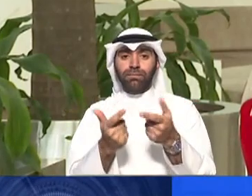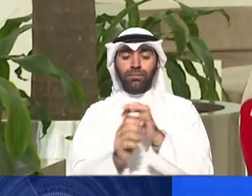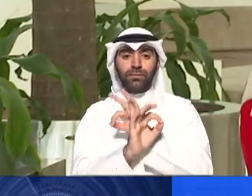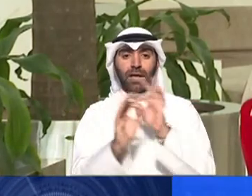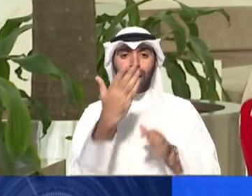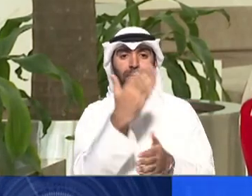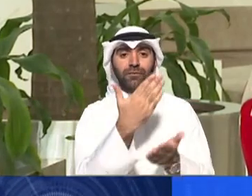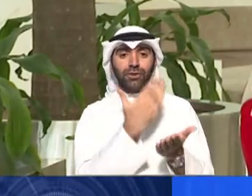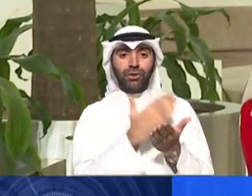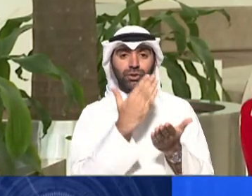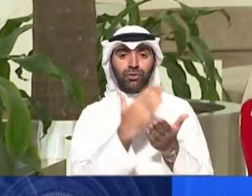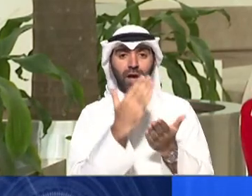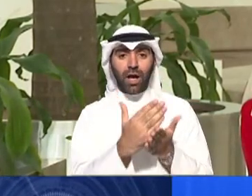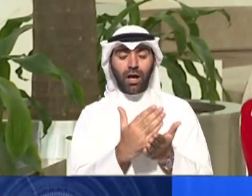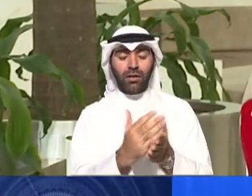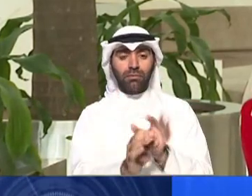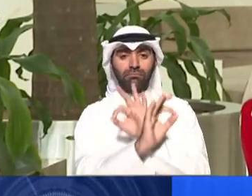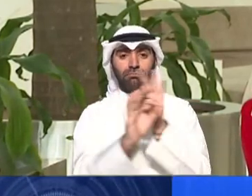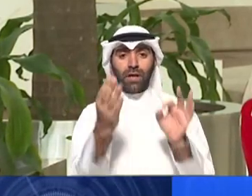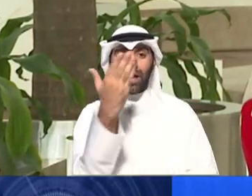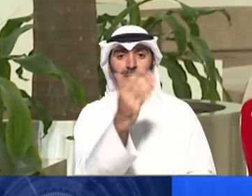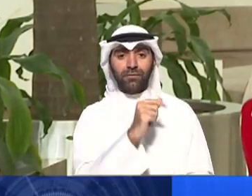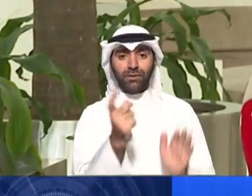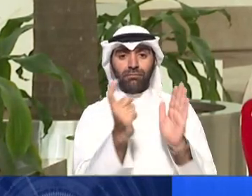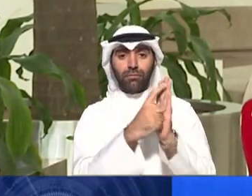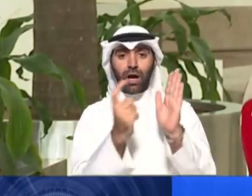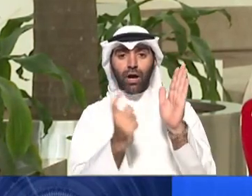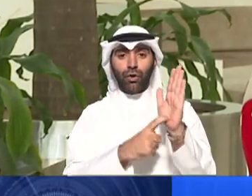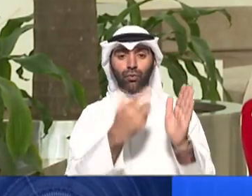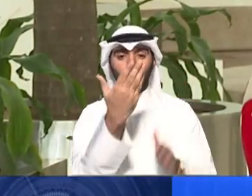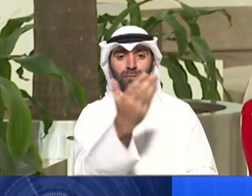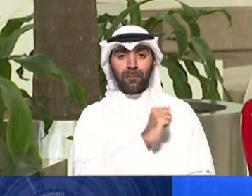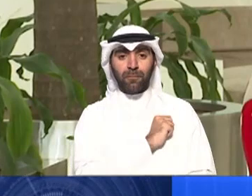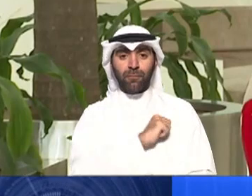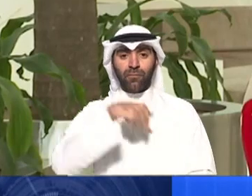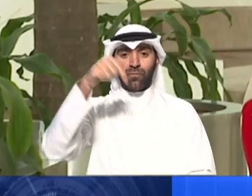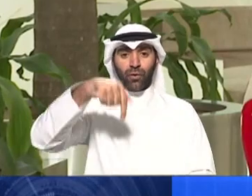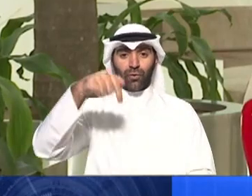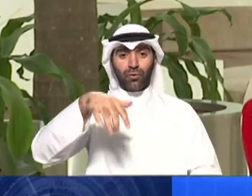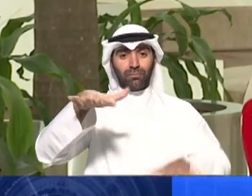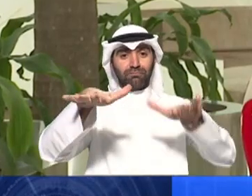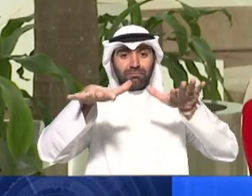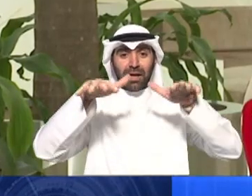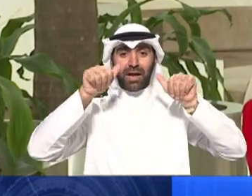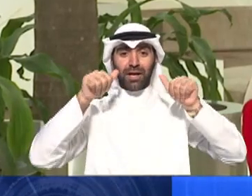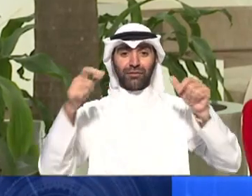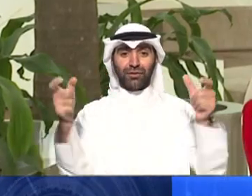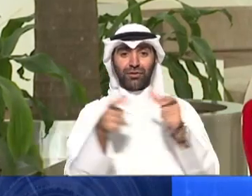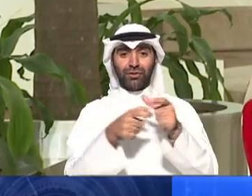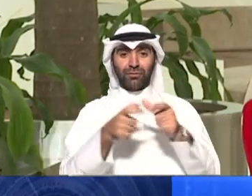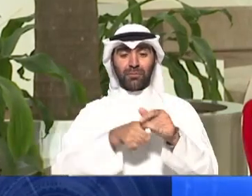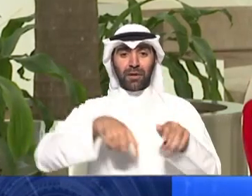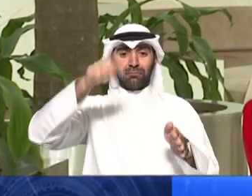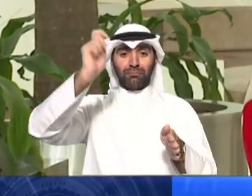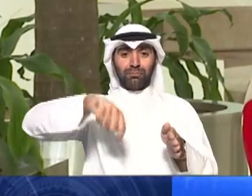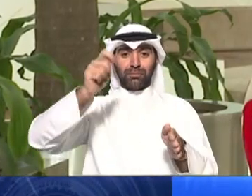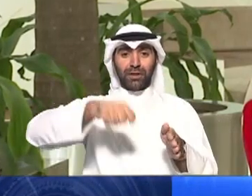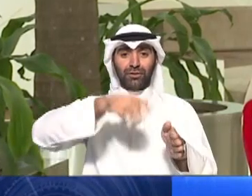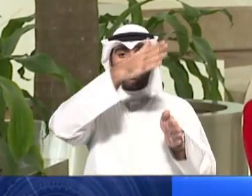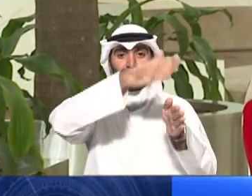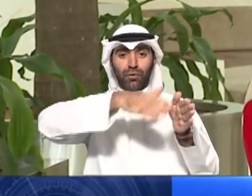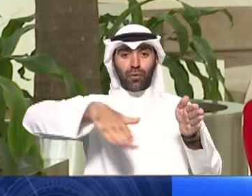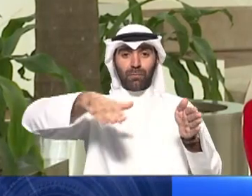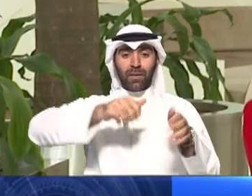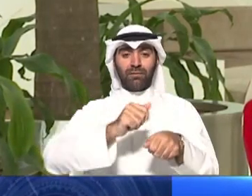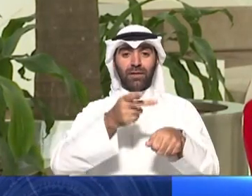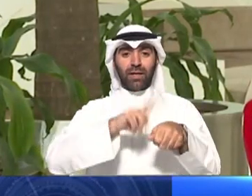المتبعة سواء دستوريا أو لائحيا أو قانونيا. اليوم انتهينا، الجلسة القادمة جلسة عادية يوم الثلاثاء